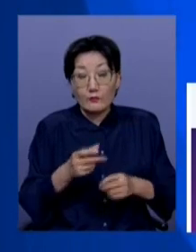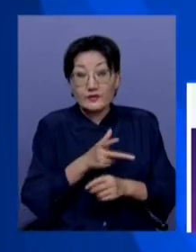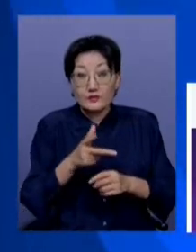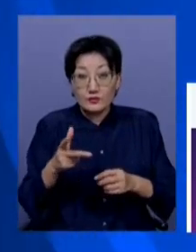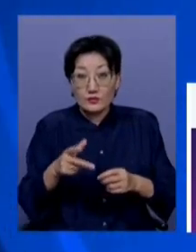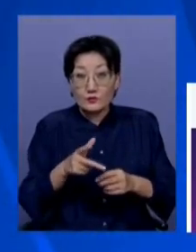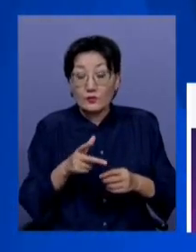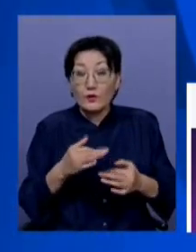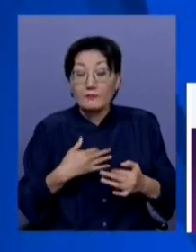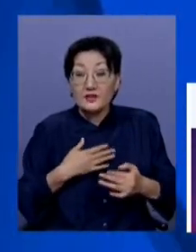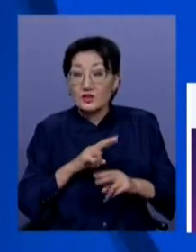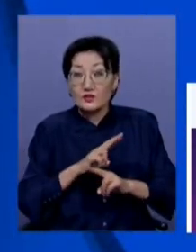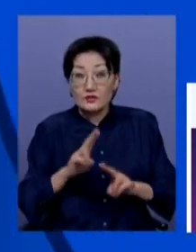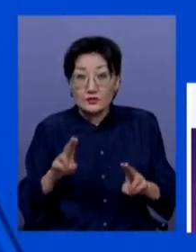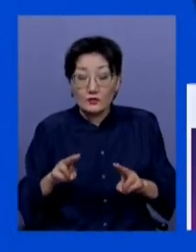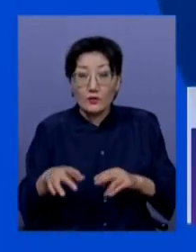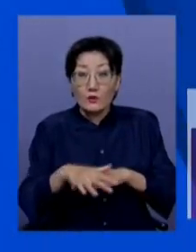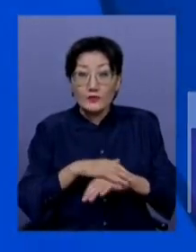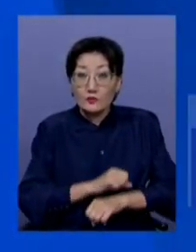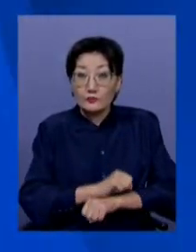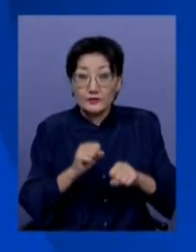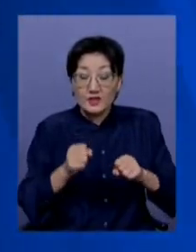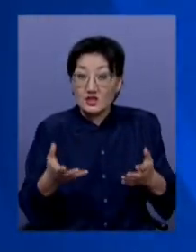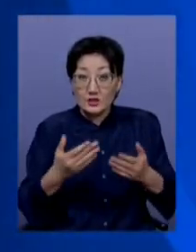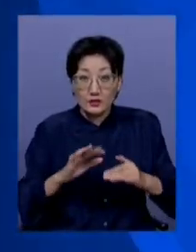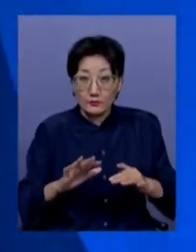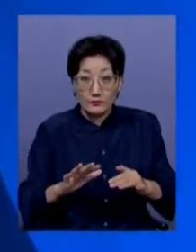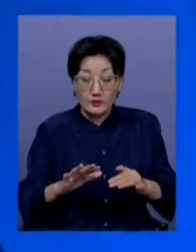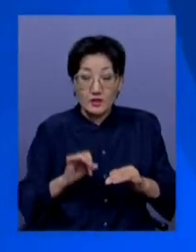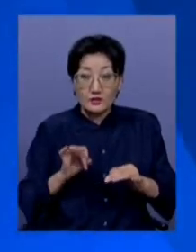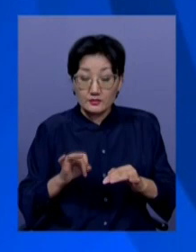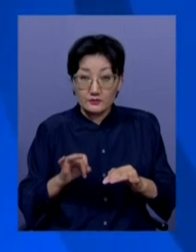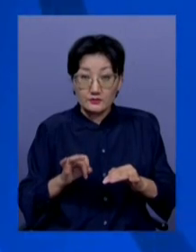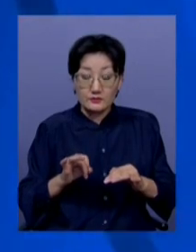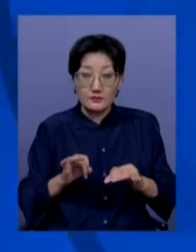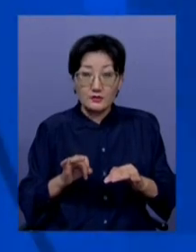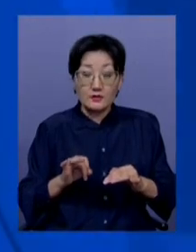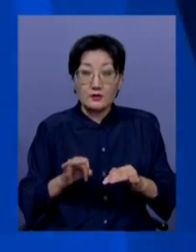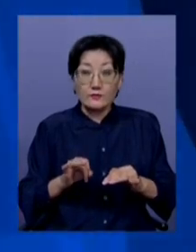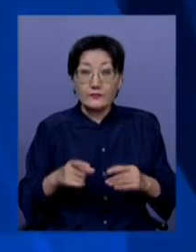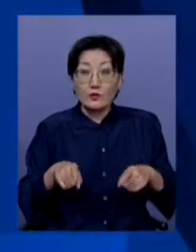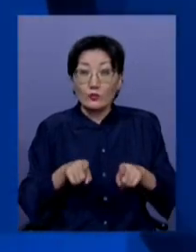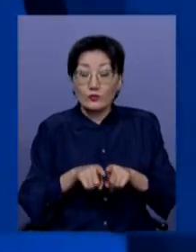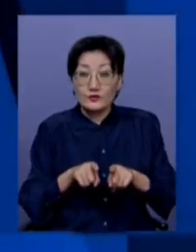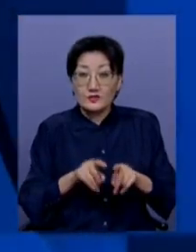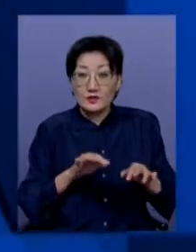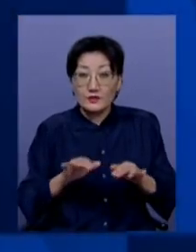Мен ешкімді жаппай көтеріске шақырмаймын. Жаңағы мұндай әрекет істеуге